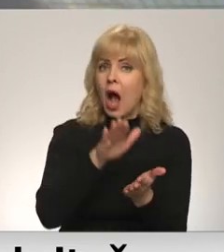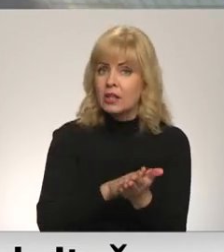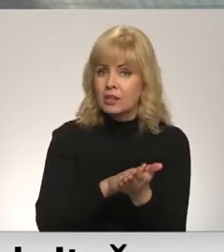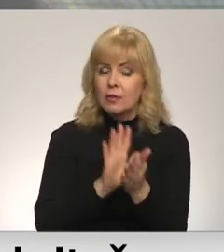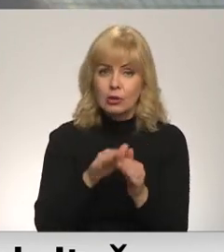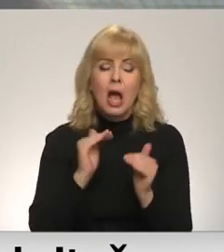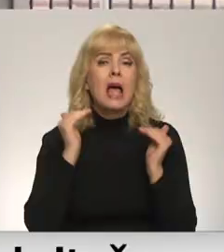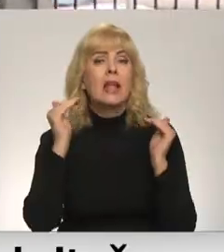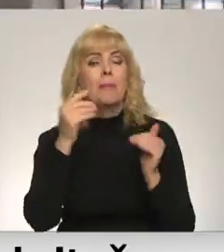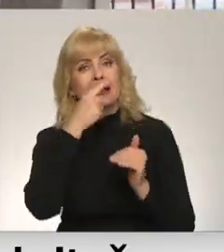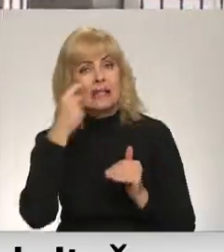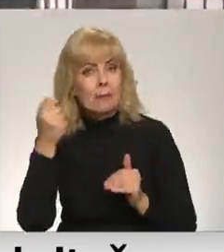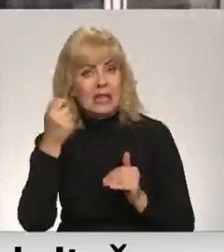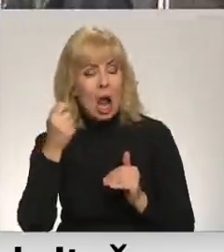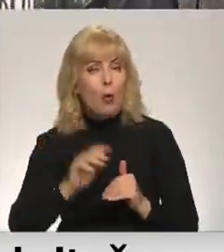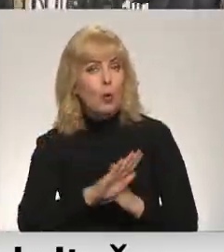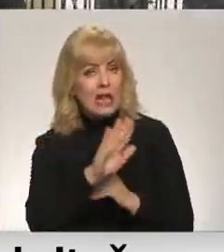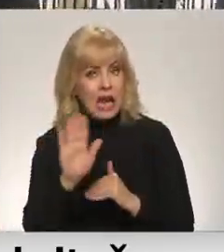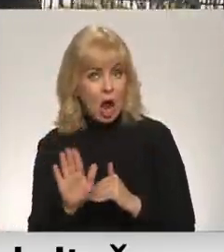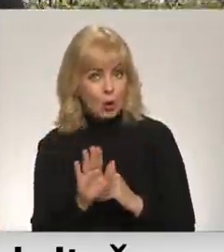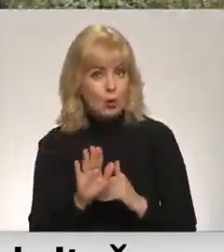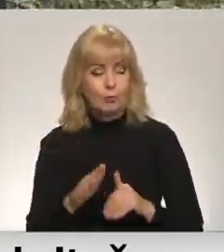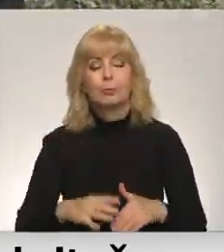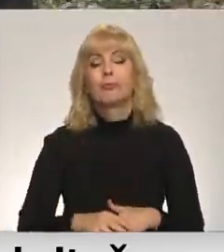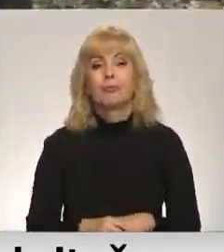debesu simtnieka dienu.